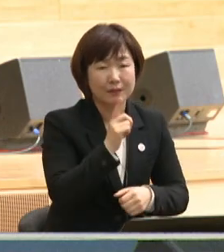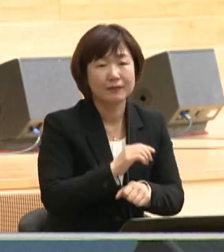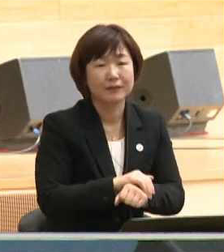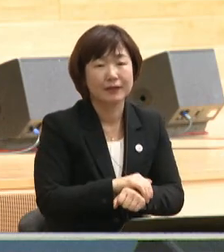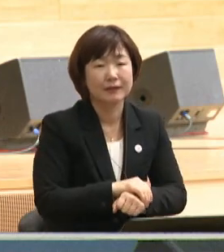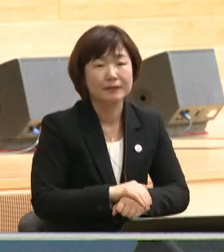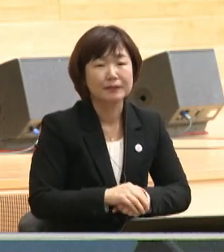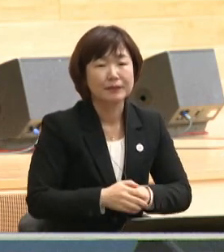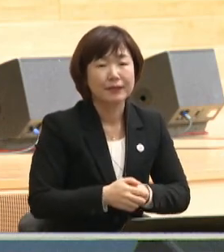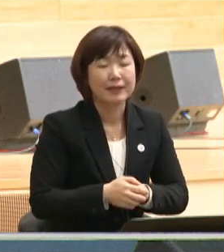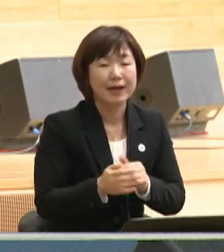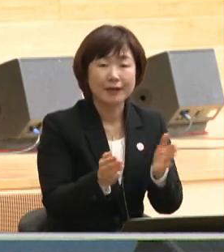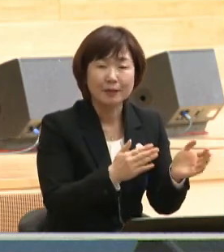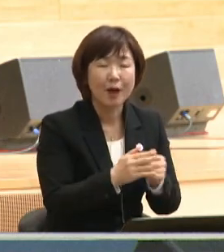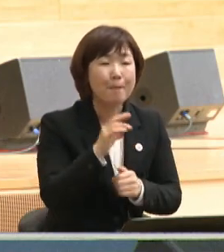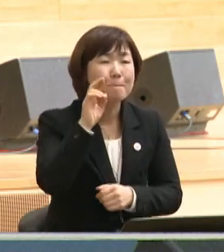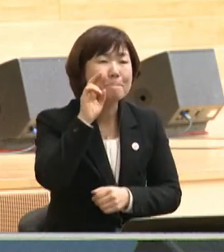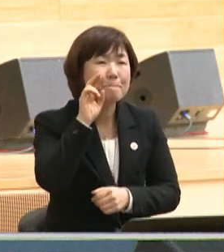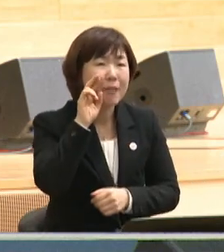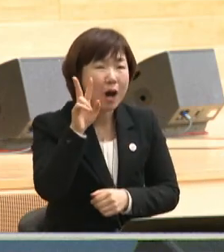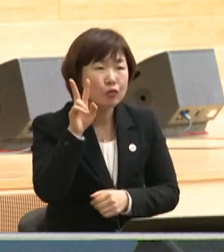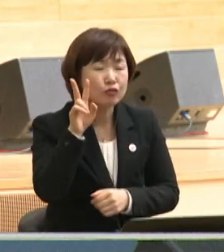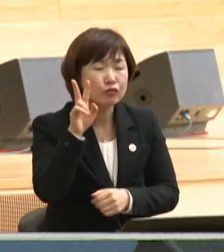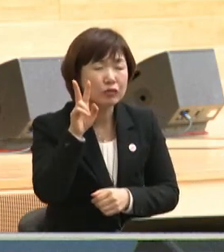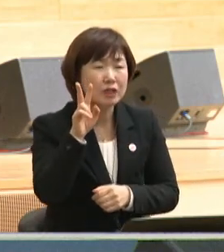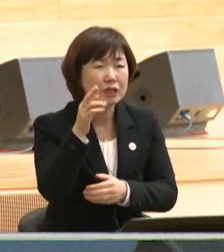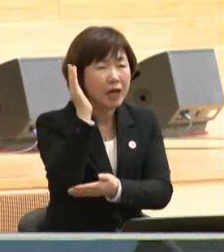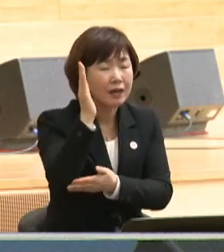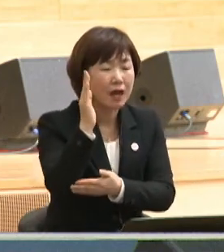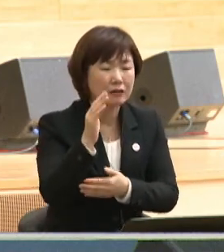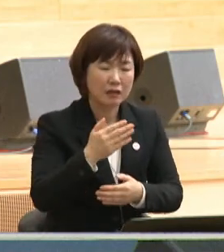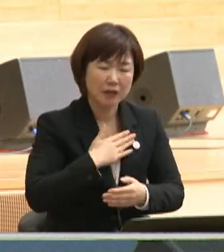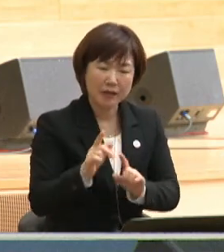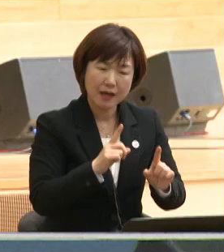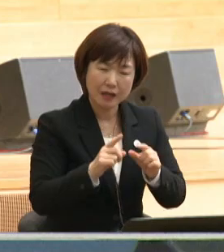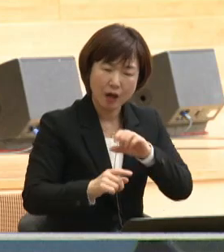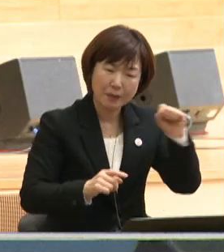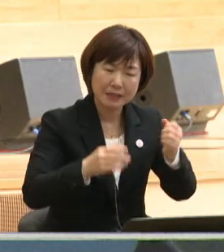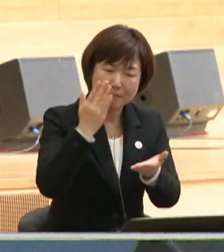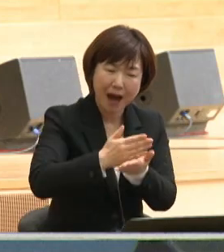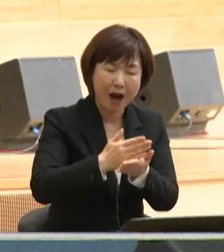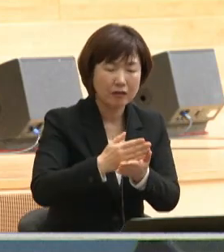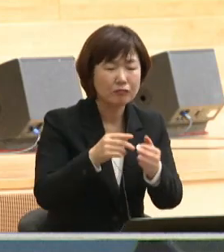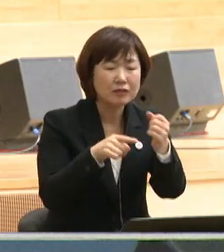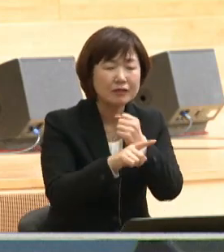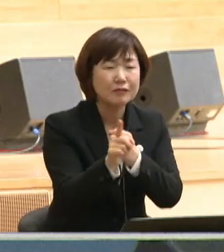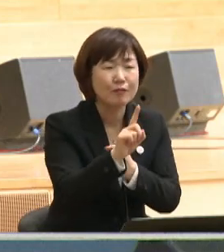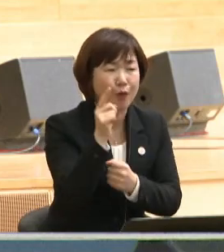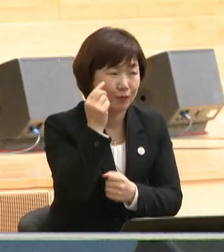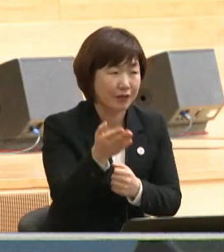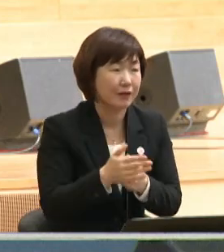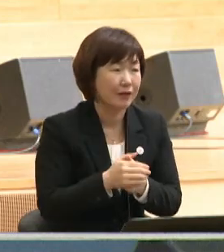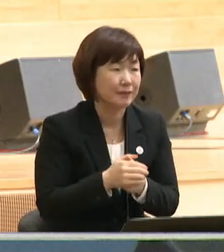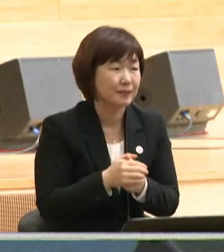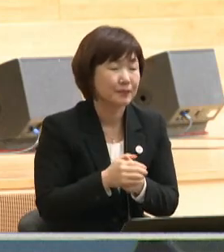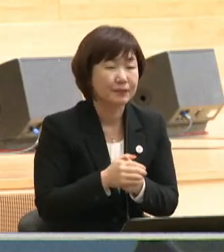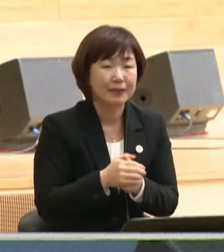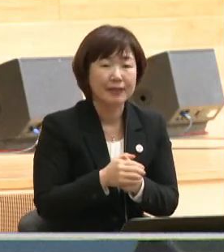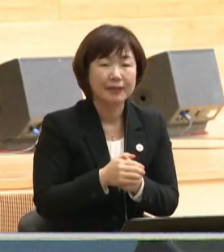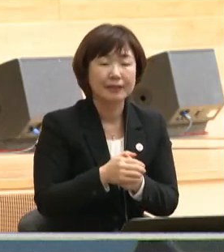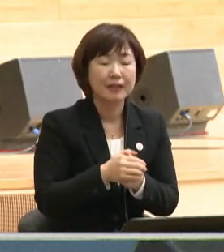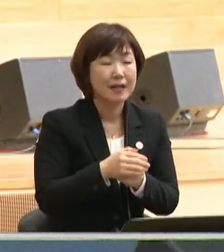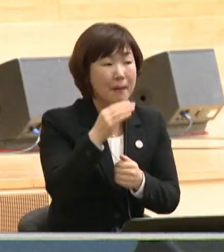자 그렇다면 바울이 말한이 자기 생활에 얽매이지 말라는 뜻은 뭘까요이 의미를 우리가